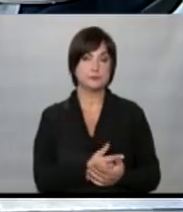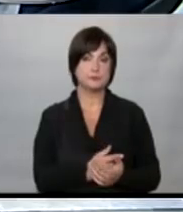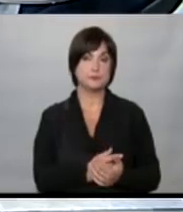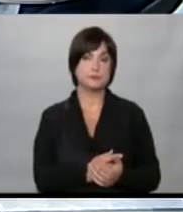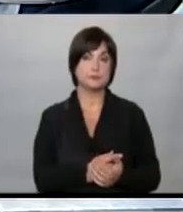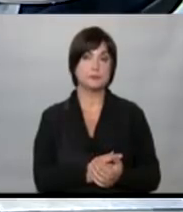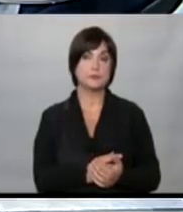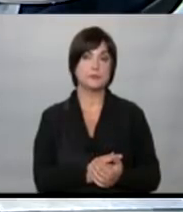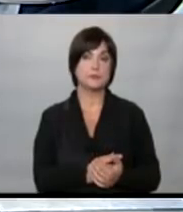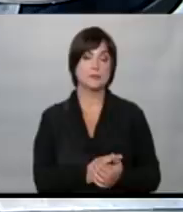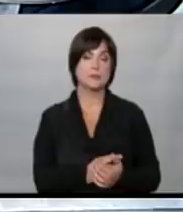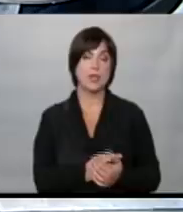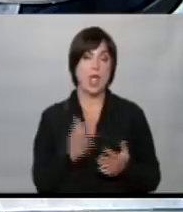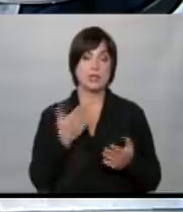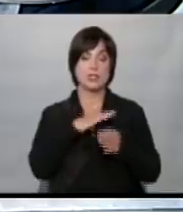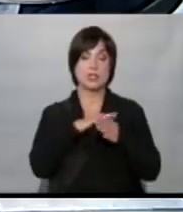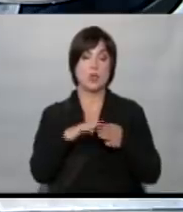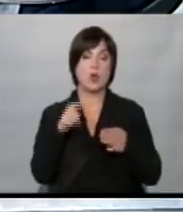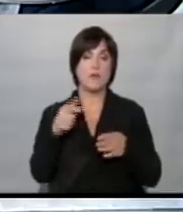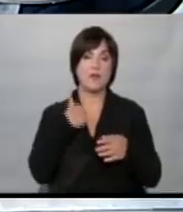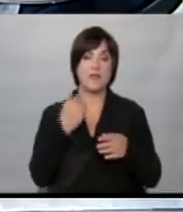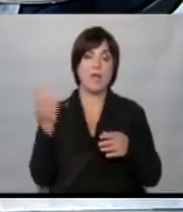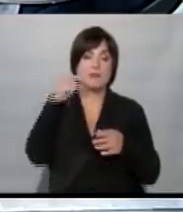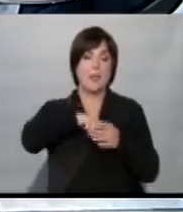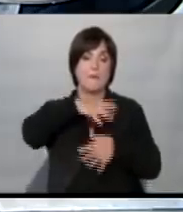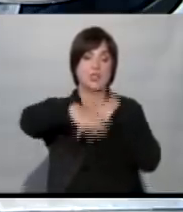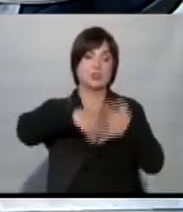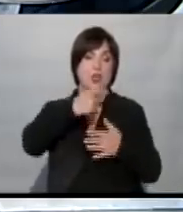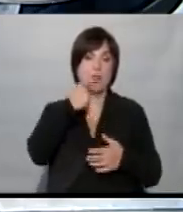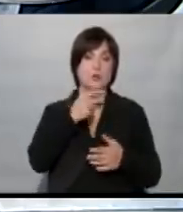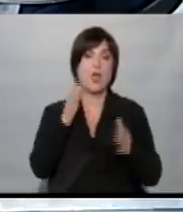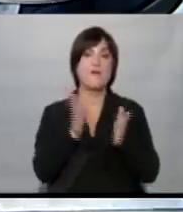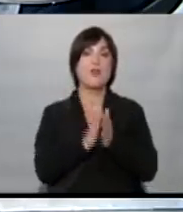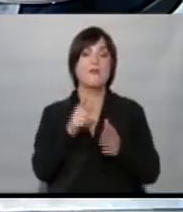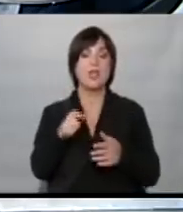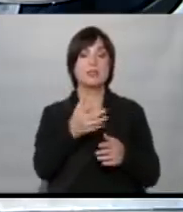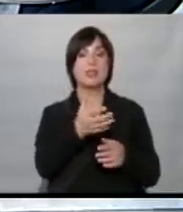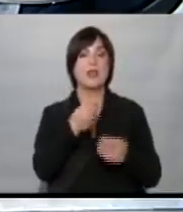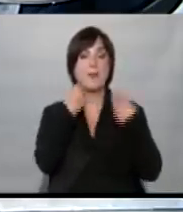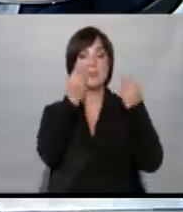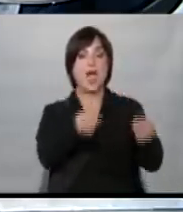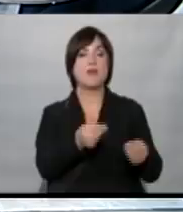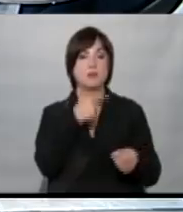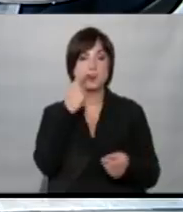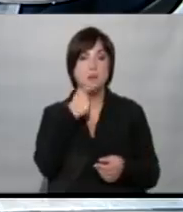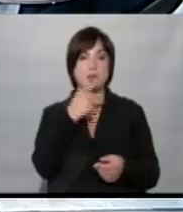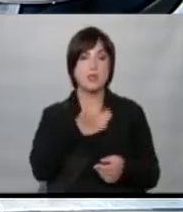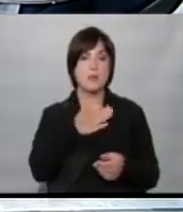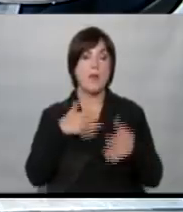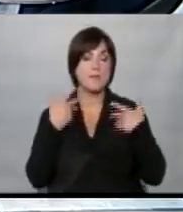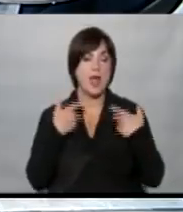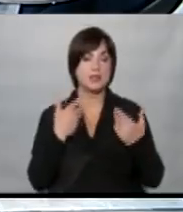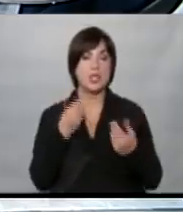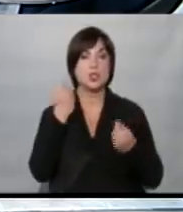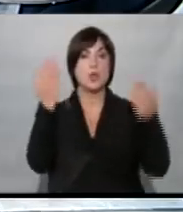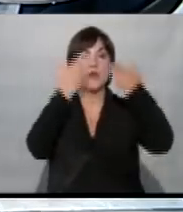ми. Дајте да се толерираме. Добро, еве, ајде добро, да се толерираме. Ајде сега доволно е тука, јас ви го земам, ви им давам на младите. Повелете.